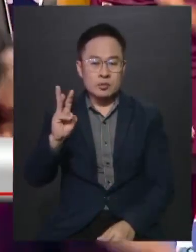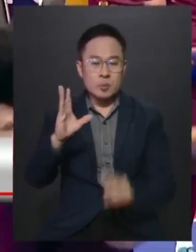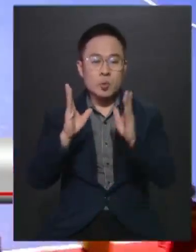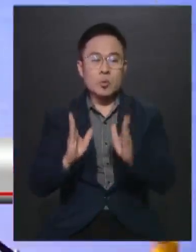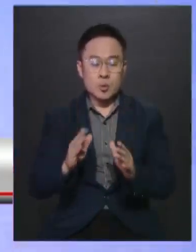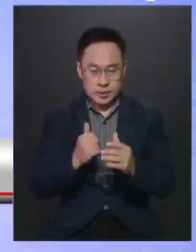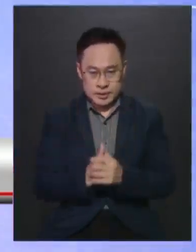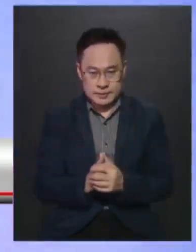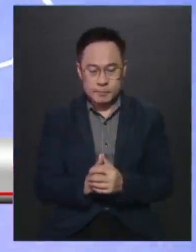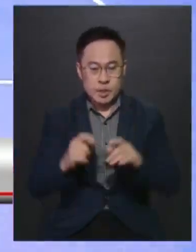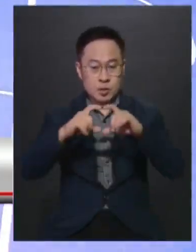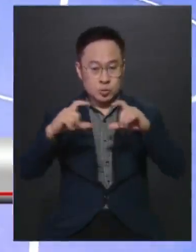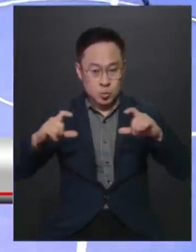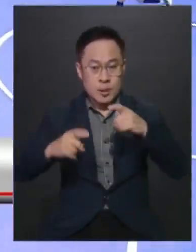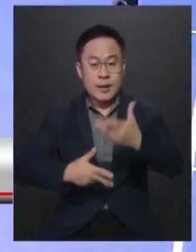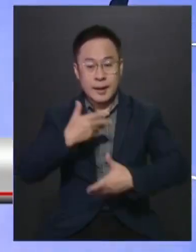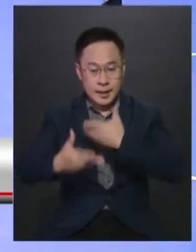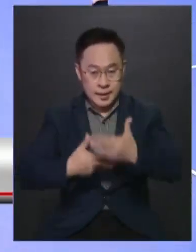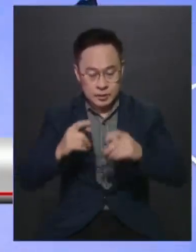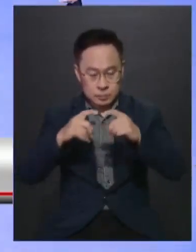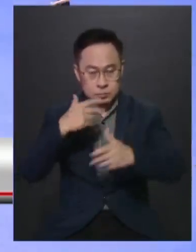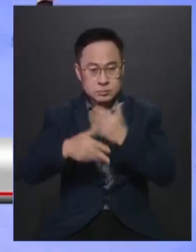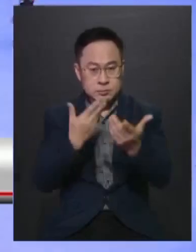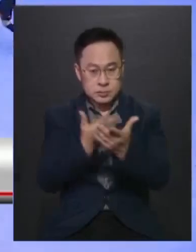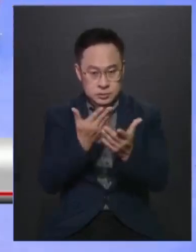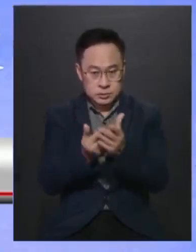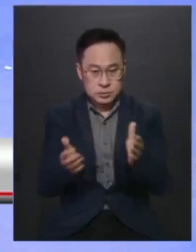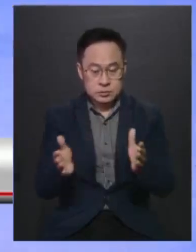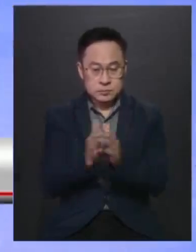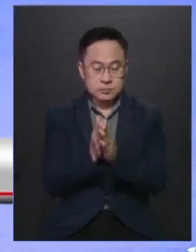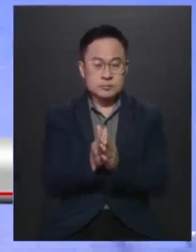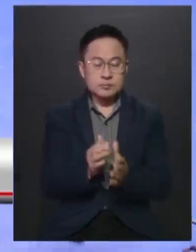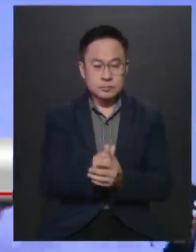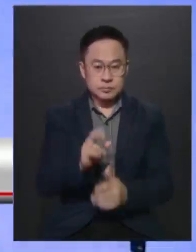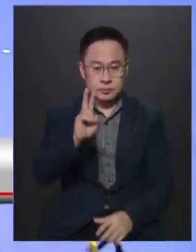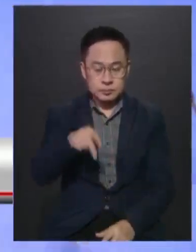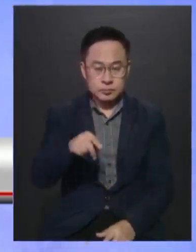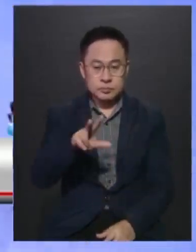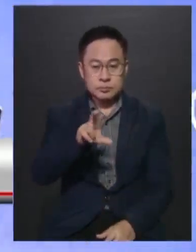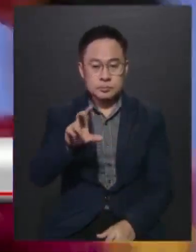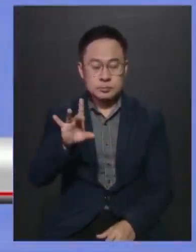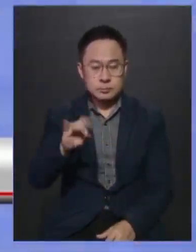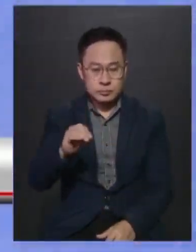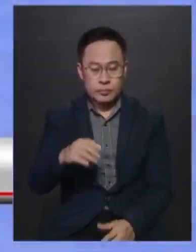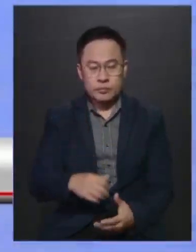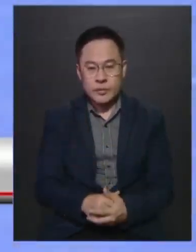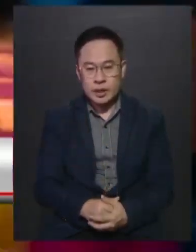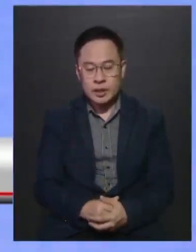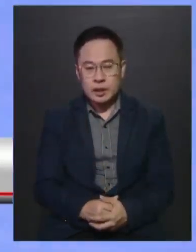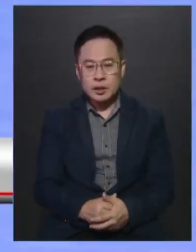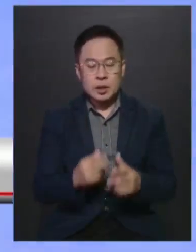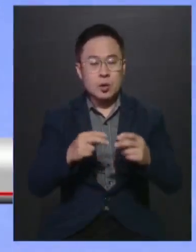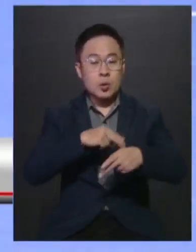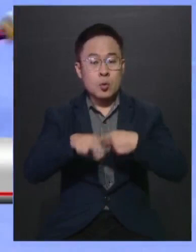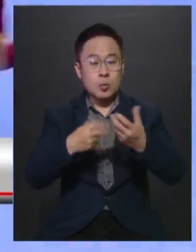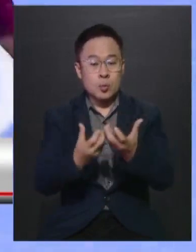แล้วก็มียอดจำหน่ายผ่านประตูรวมอยู่ที่2,3 180บาทแล้วก็ยอดจำหน่ายของที่